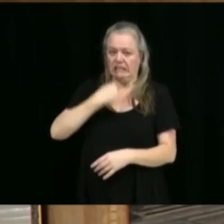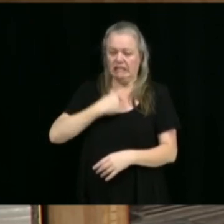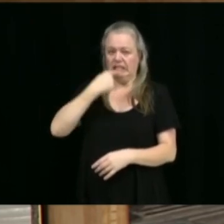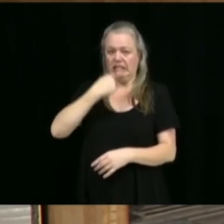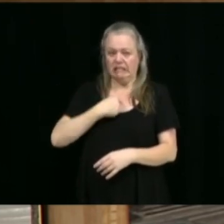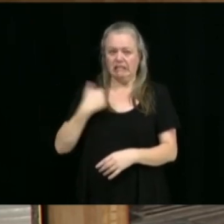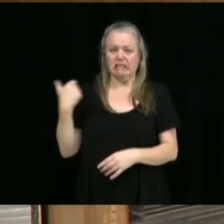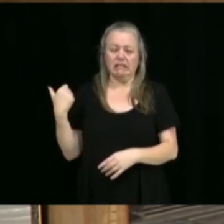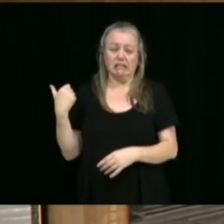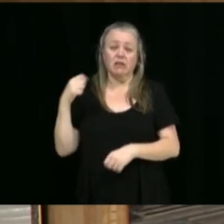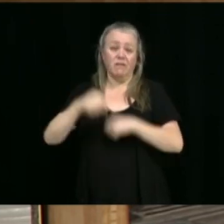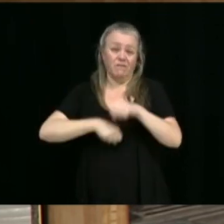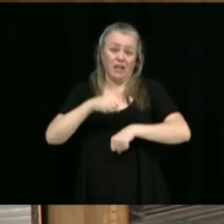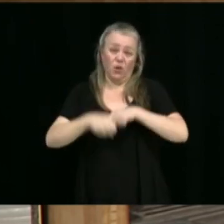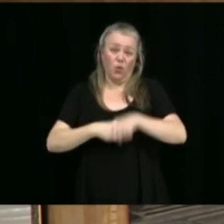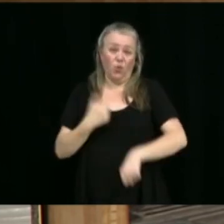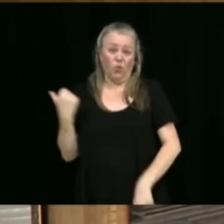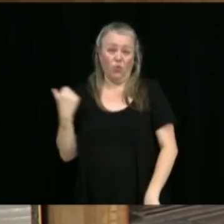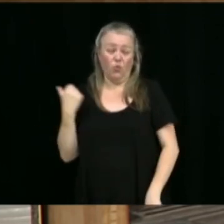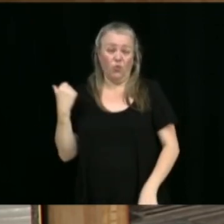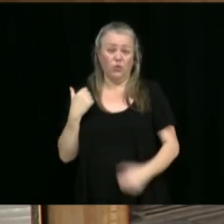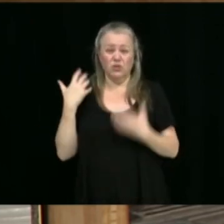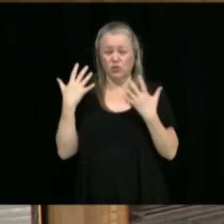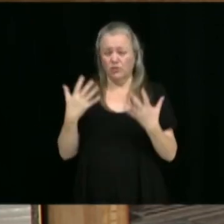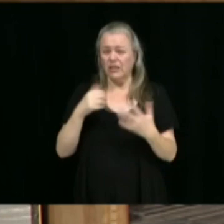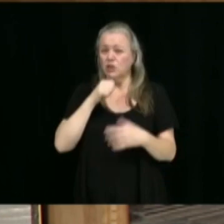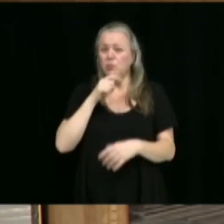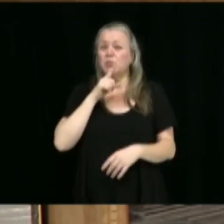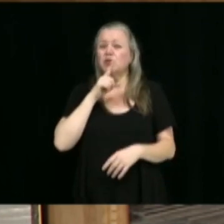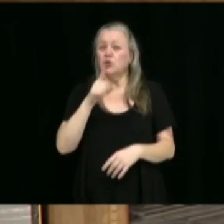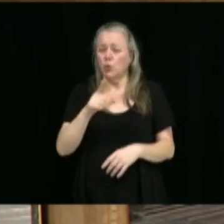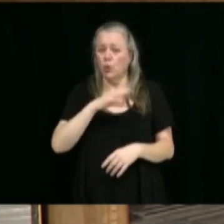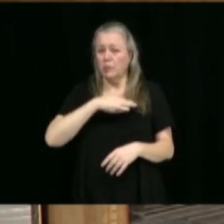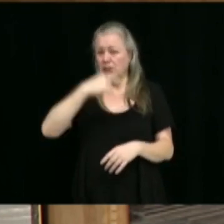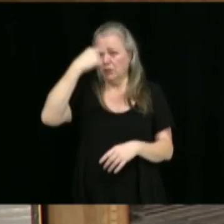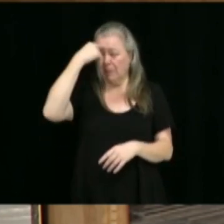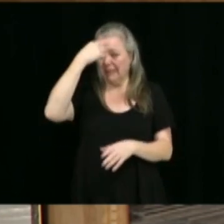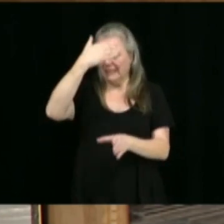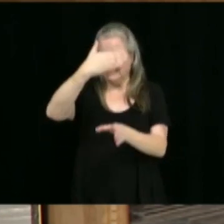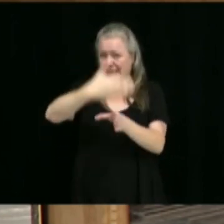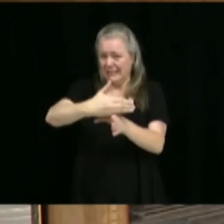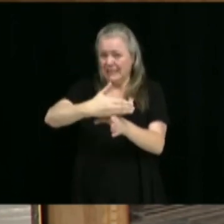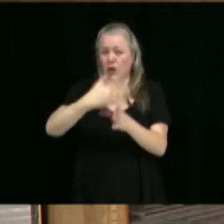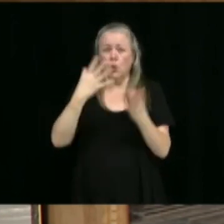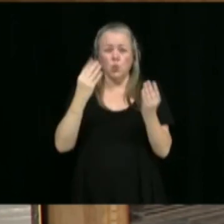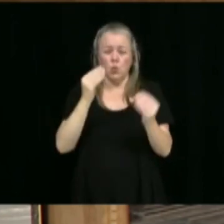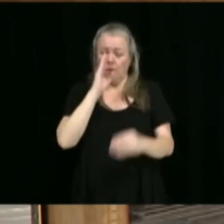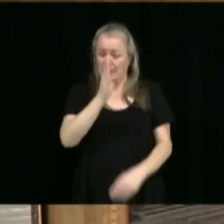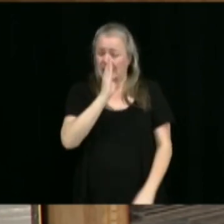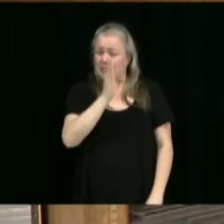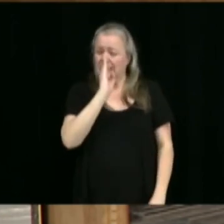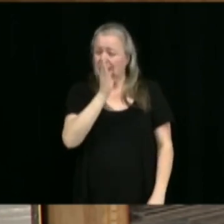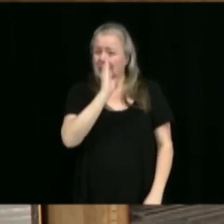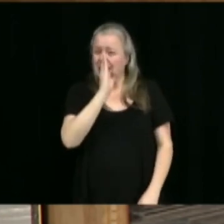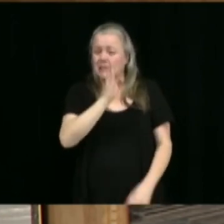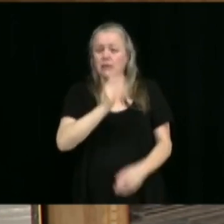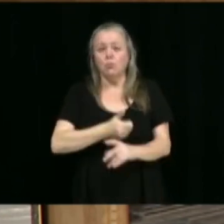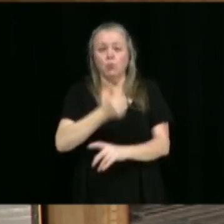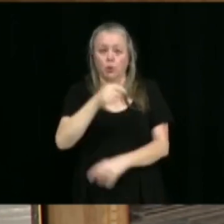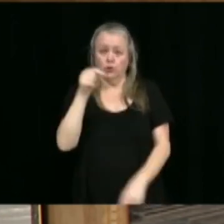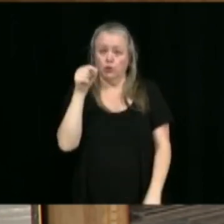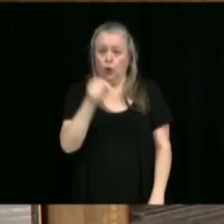reprises. Mon fils, il voyage en vélo. Puis, je suis pas sûr, mais je pense que c'est l'intersection de la ville où est-ce qu'il y a le plus de passages. Il me semble que j'avais déjà lu ça quelque